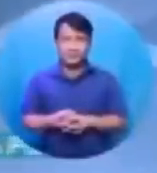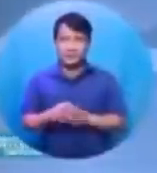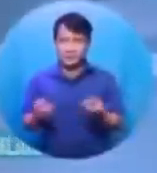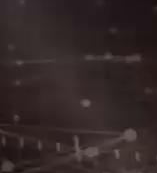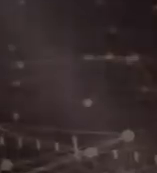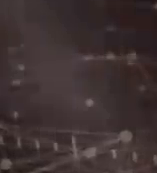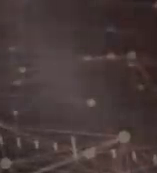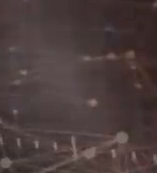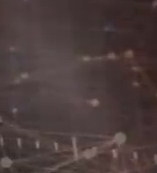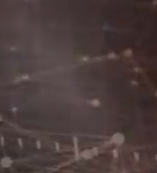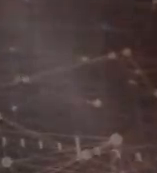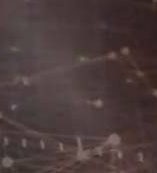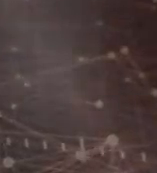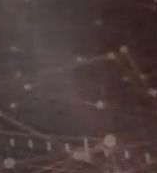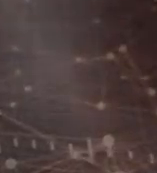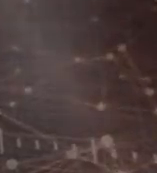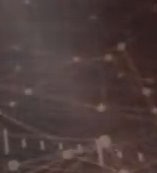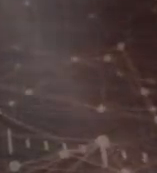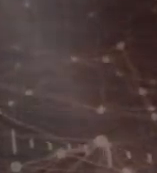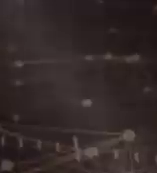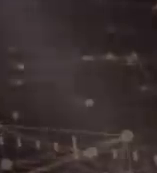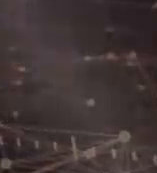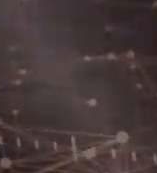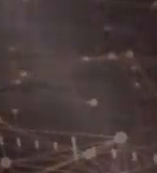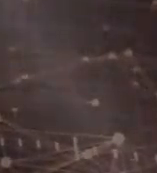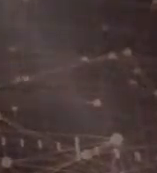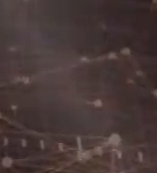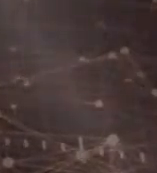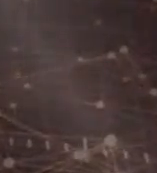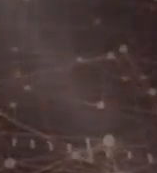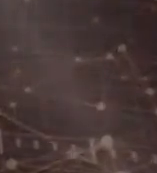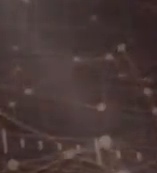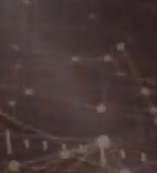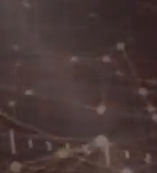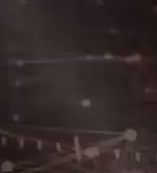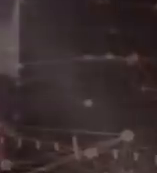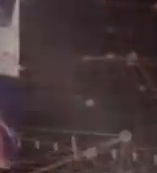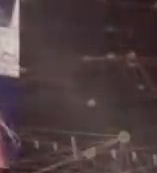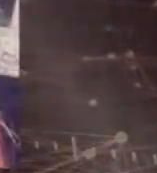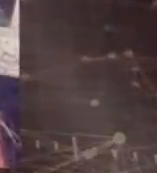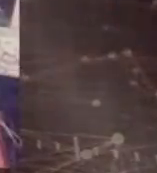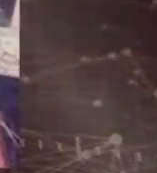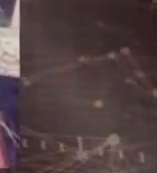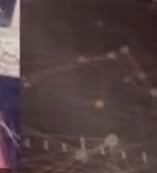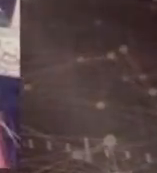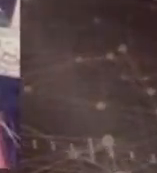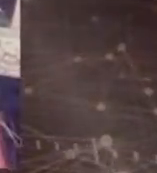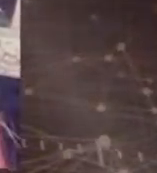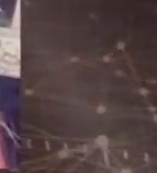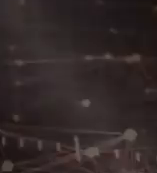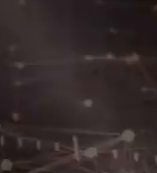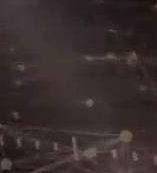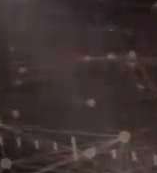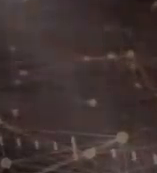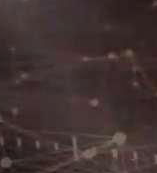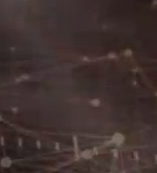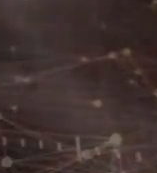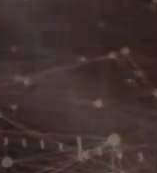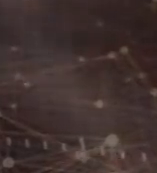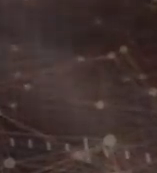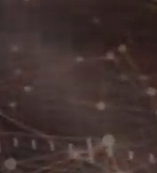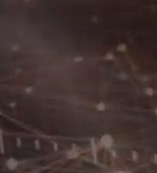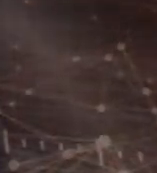Lumapit po sa atin ang isang lesbian na gusto pong mabawi ang biological daughter na inaangkin po ng dating kinakasama. Makakausap po natin si Miss